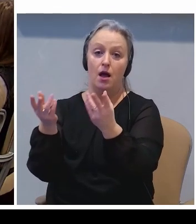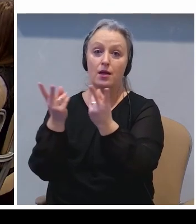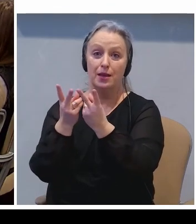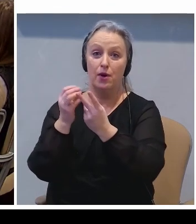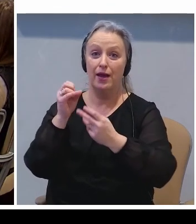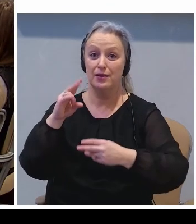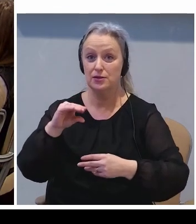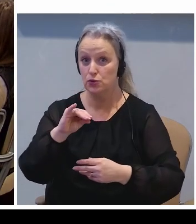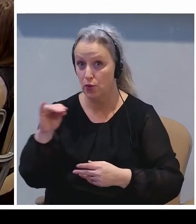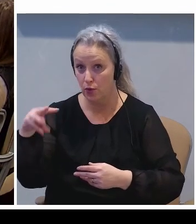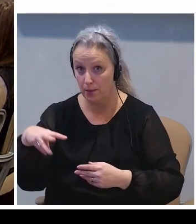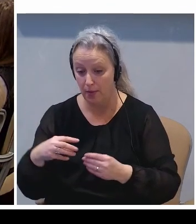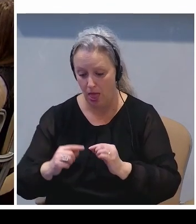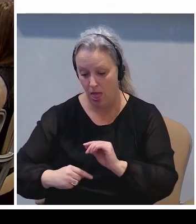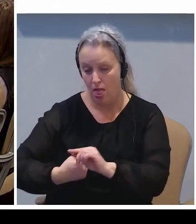aiu.